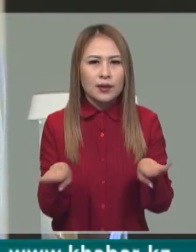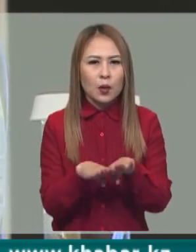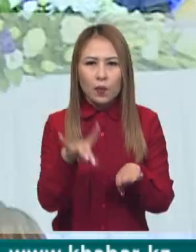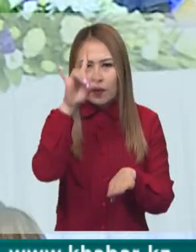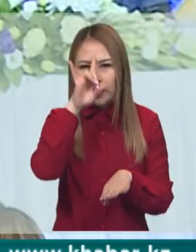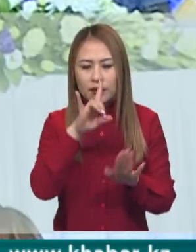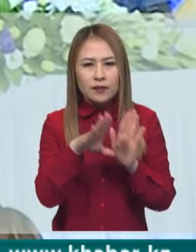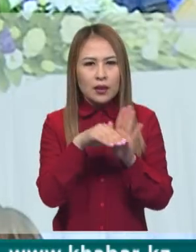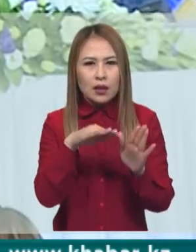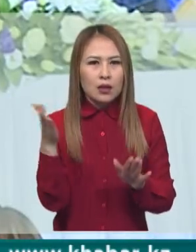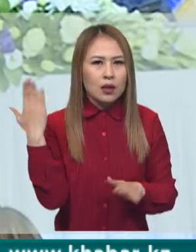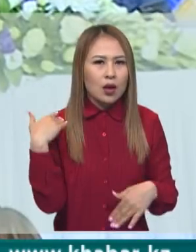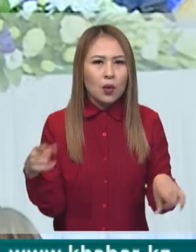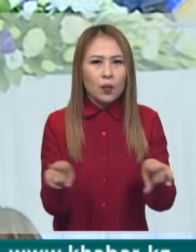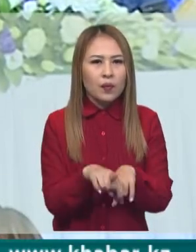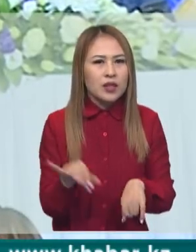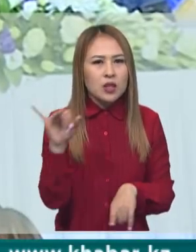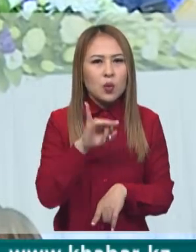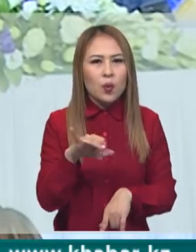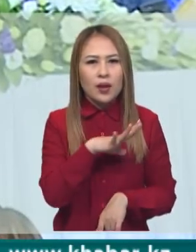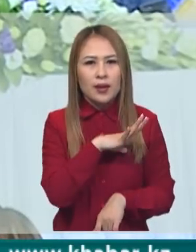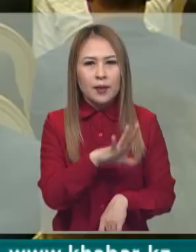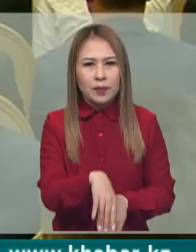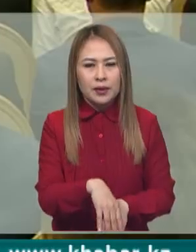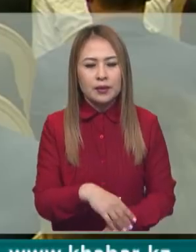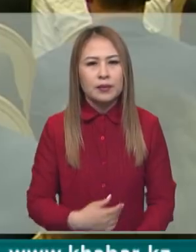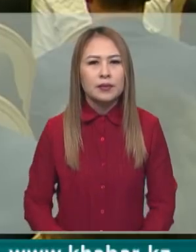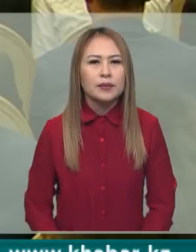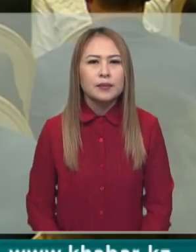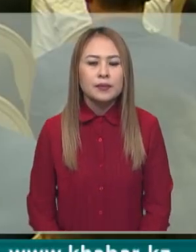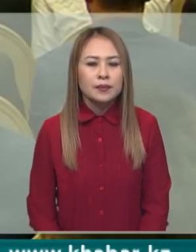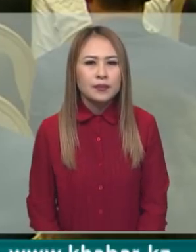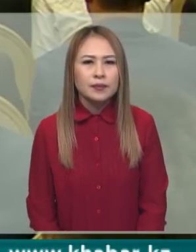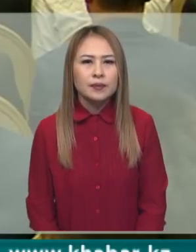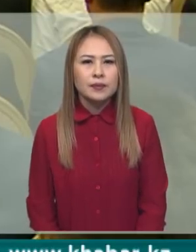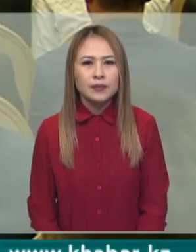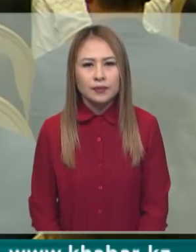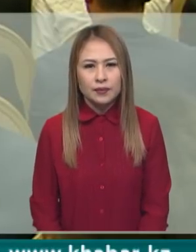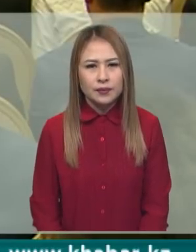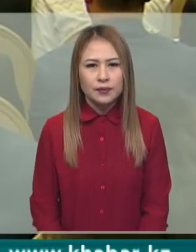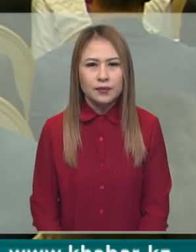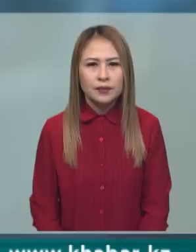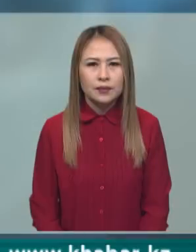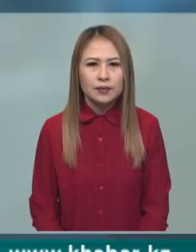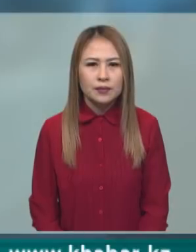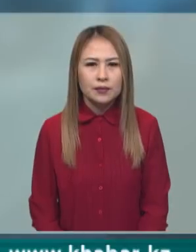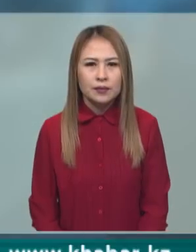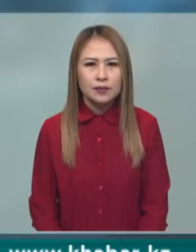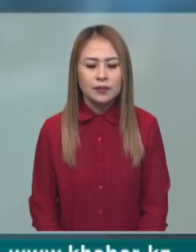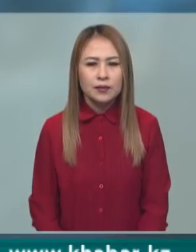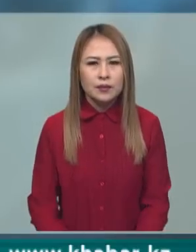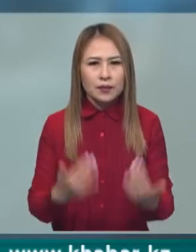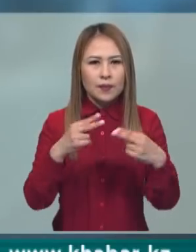Қазақстанның сайлау тарихында болмаған жағдай. Гүлғайым Ербол, Ердәулет Байдуллаев, Айбын Құсанбеков, хабар.